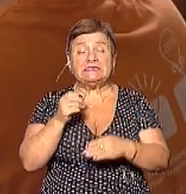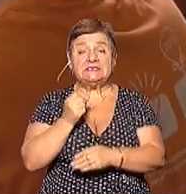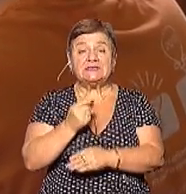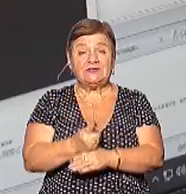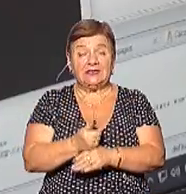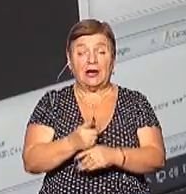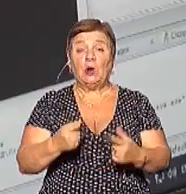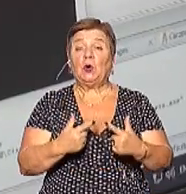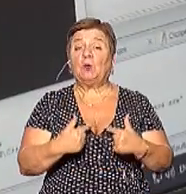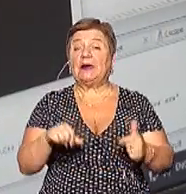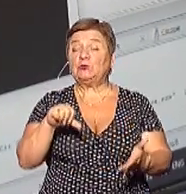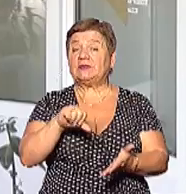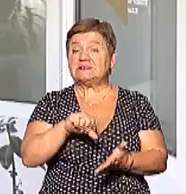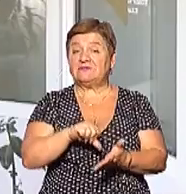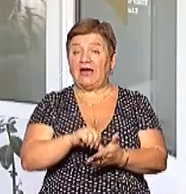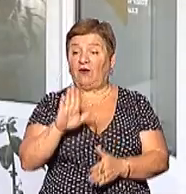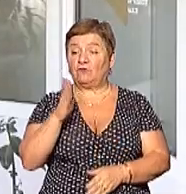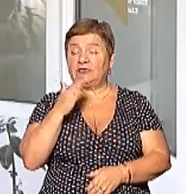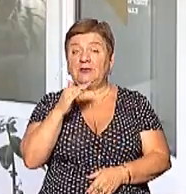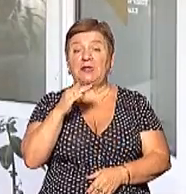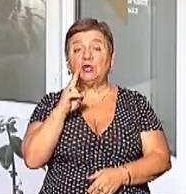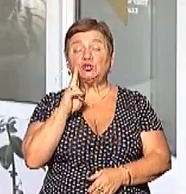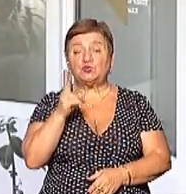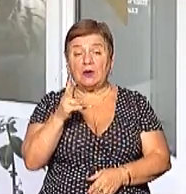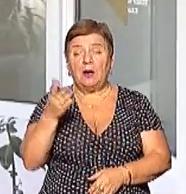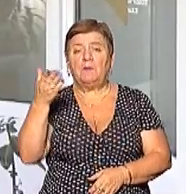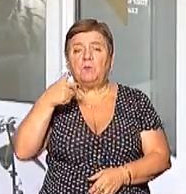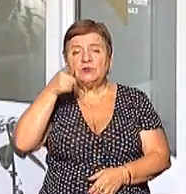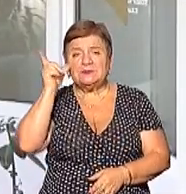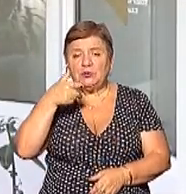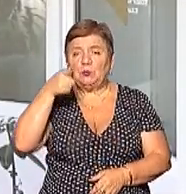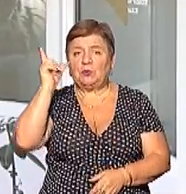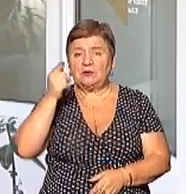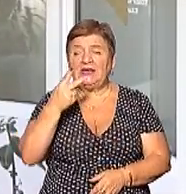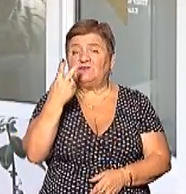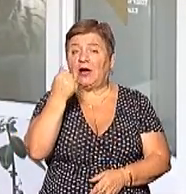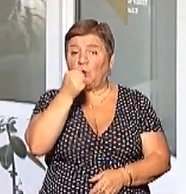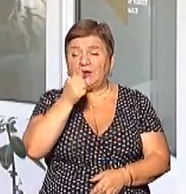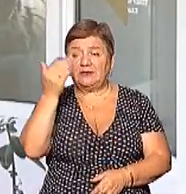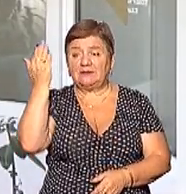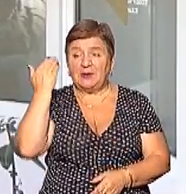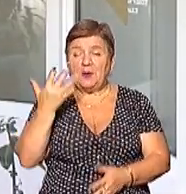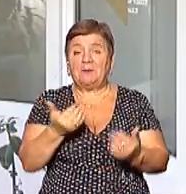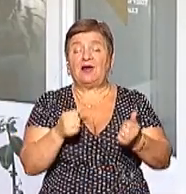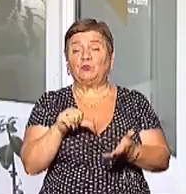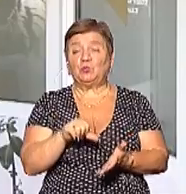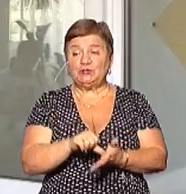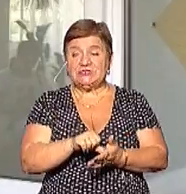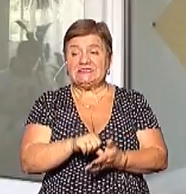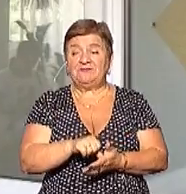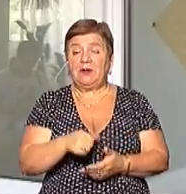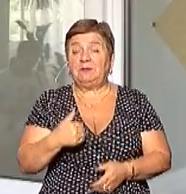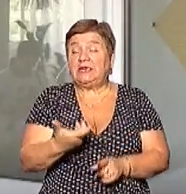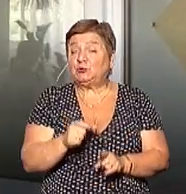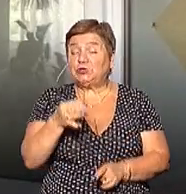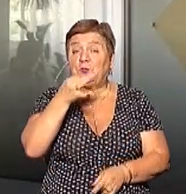Львівську команду представляє Андрій Жук. Я брав участь минулого року, позаминулого року і 2 роки тому. Тобто я вже бувалий боєць.